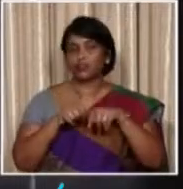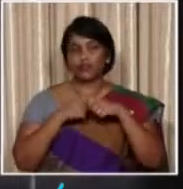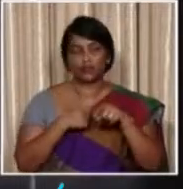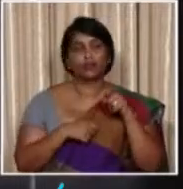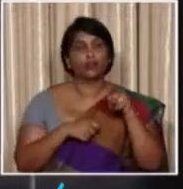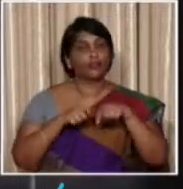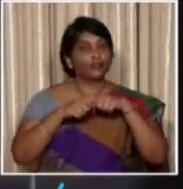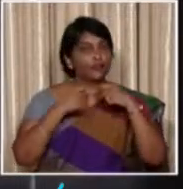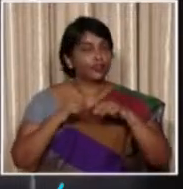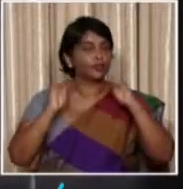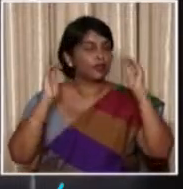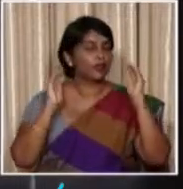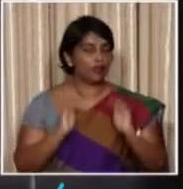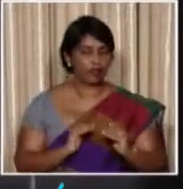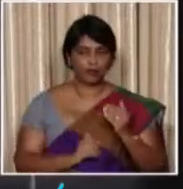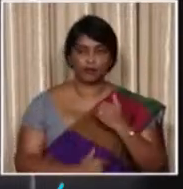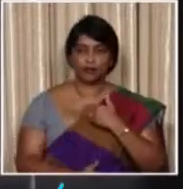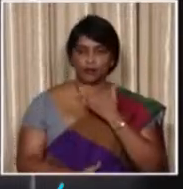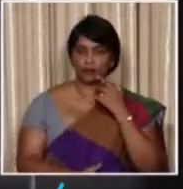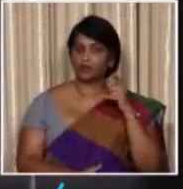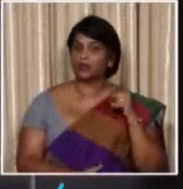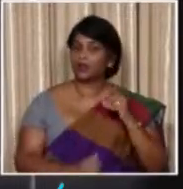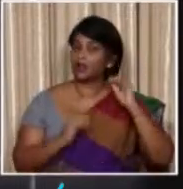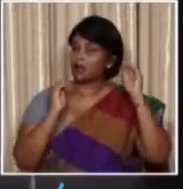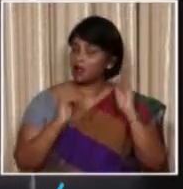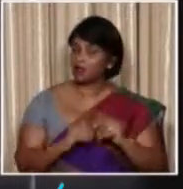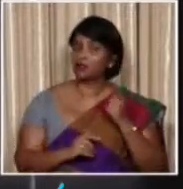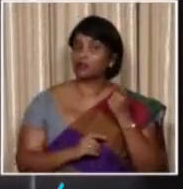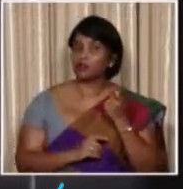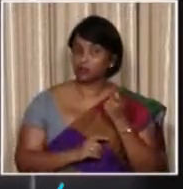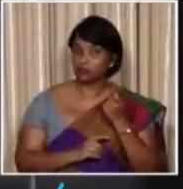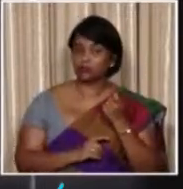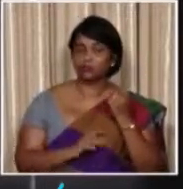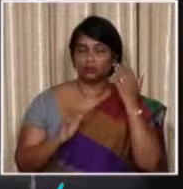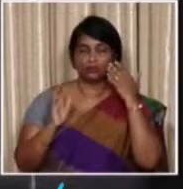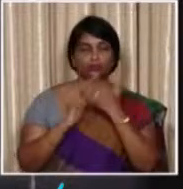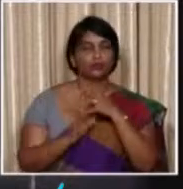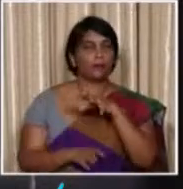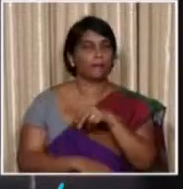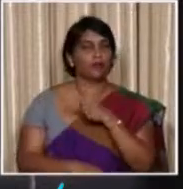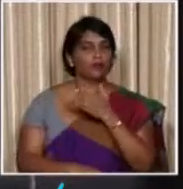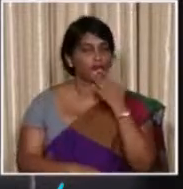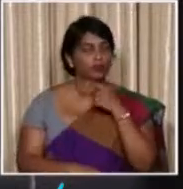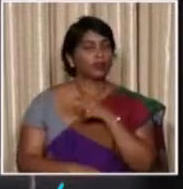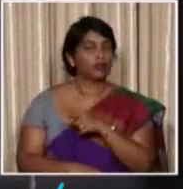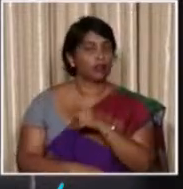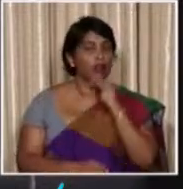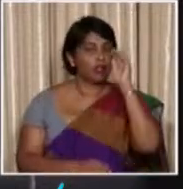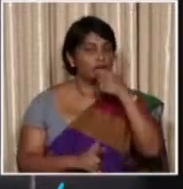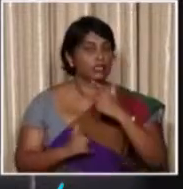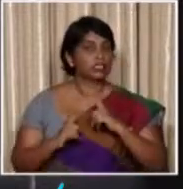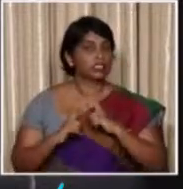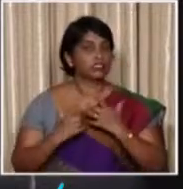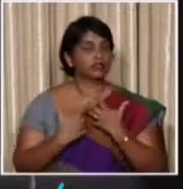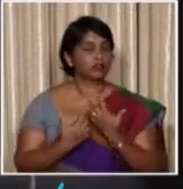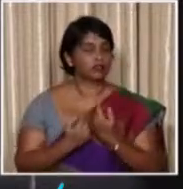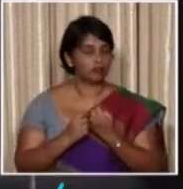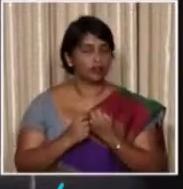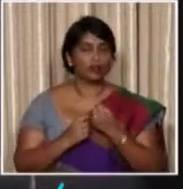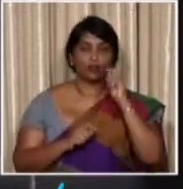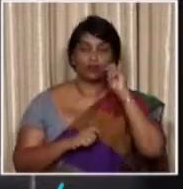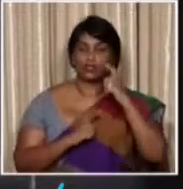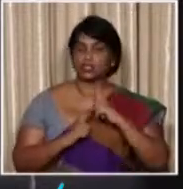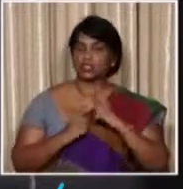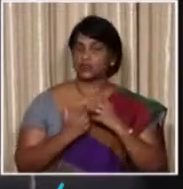ඒ වියදම අඩු කර ගන්න පුළුවන්. ඒ අඩු කරගෙන ඒ මුදල් මේවට පාවිච්චි කරන්න පුළුවන්. එතකොට මේකෙන් අලි ජීවිත බේරෙනවා, මිනිසුන්ගේ